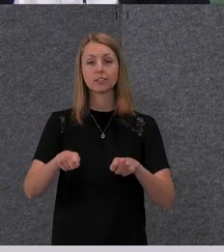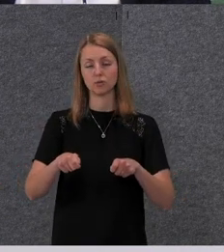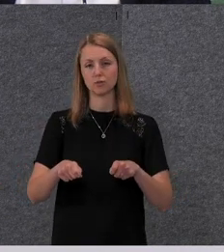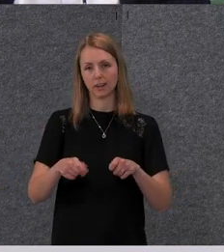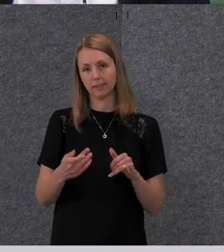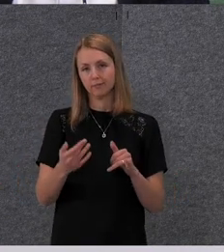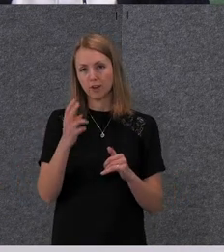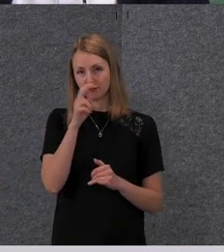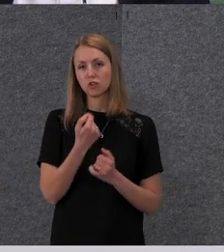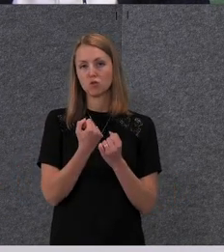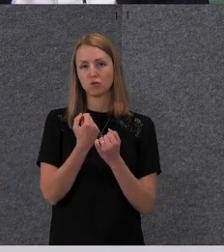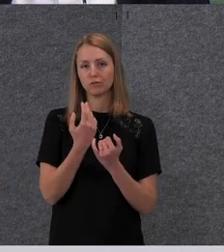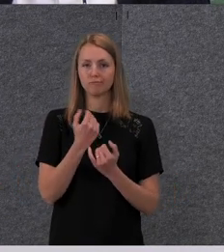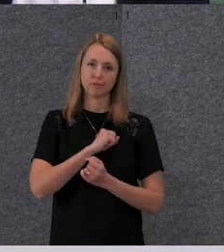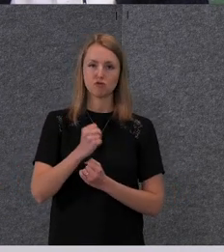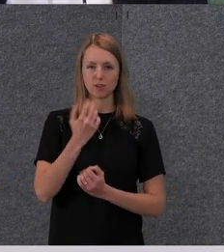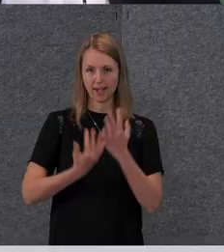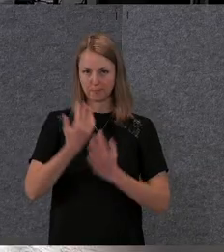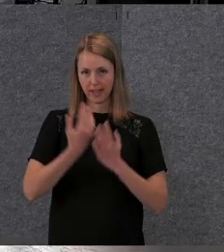das Ergebnis. Einen kurzen Moment.